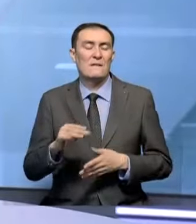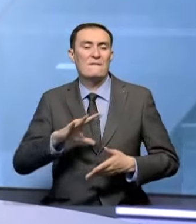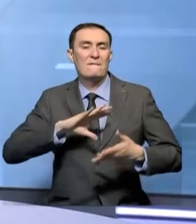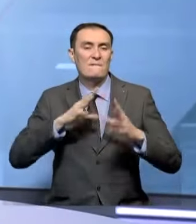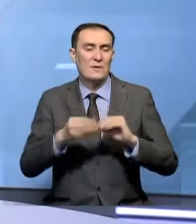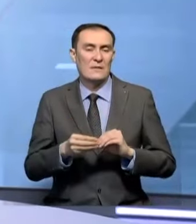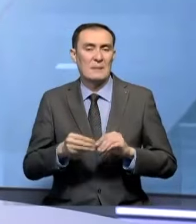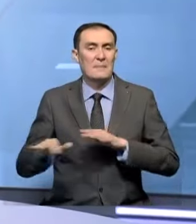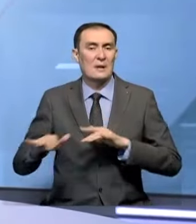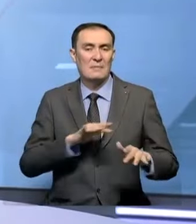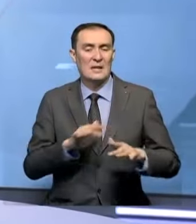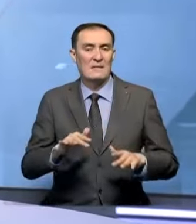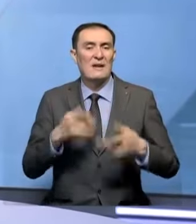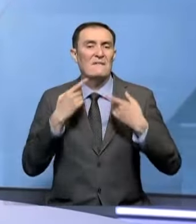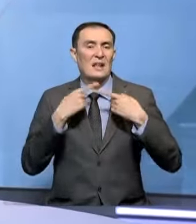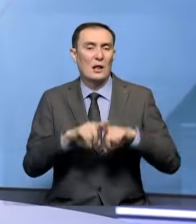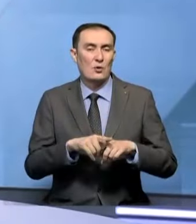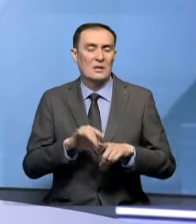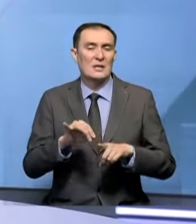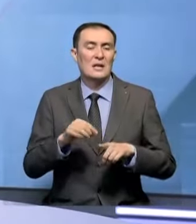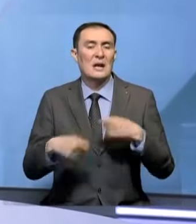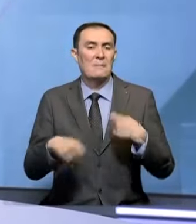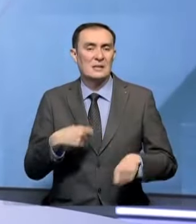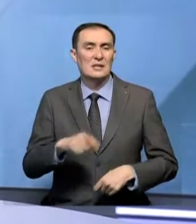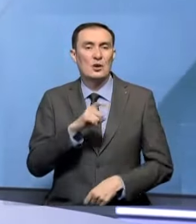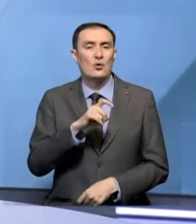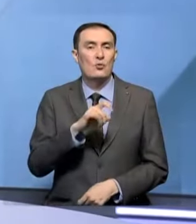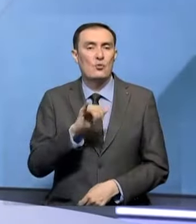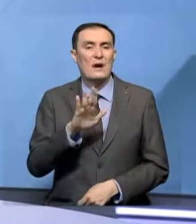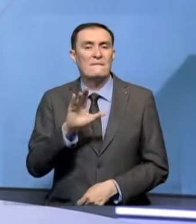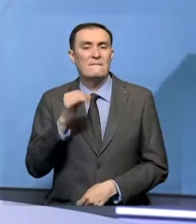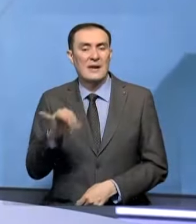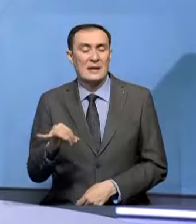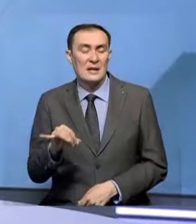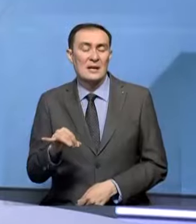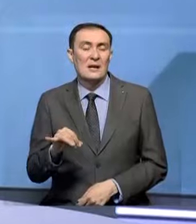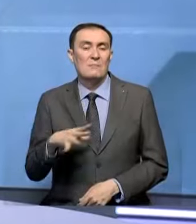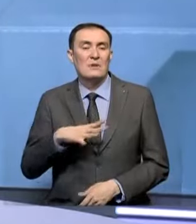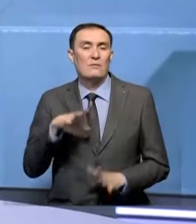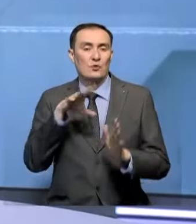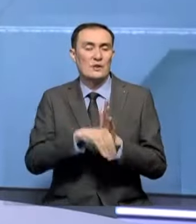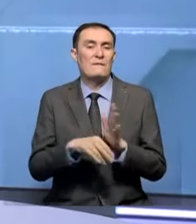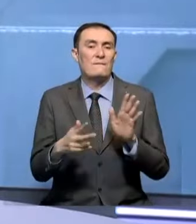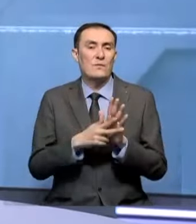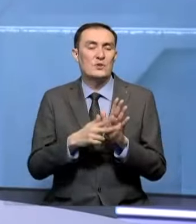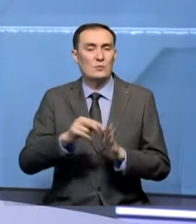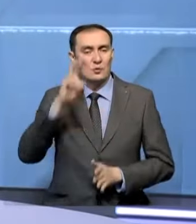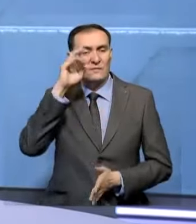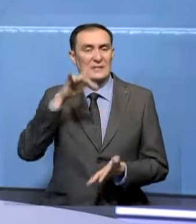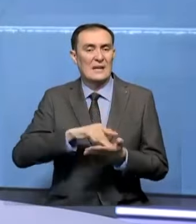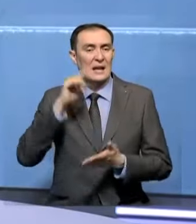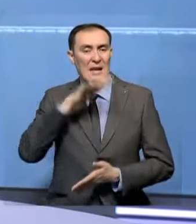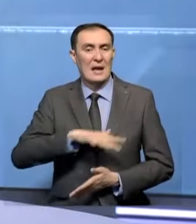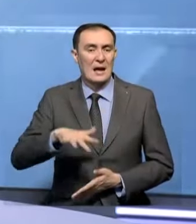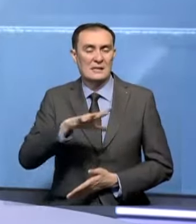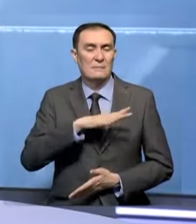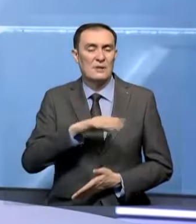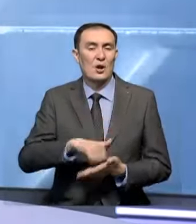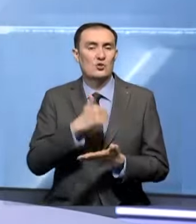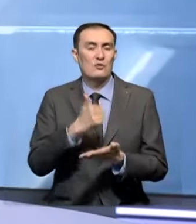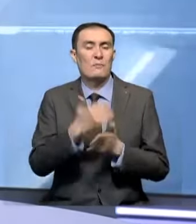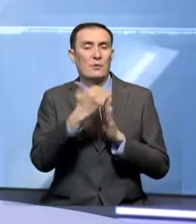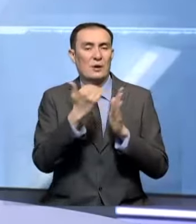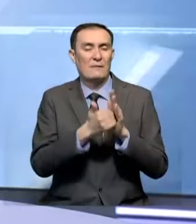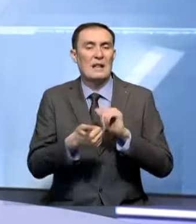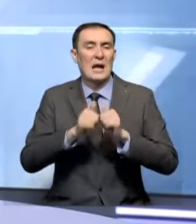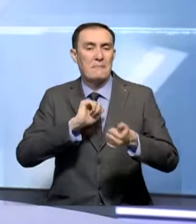ключевых мероприятий в мире технологий и коммерции Huawei Road Show событие охватило восемь стран Центральной Азии став платформой